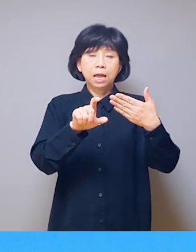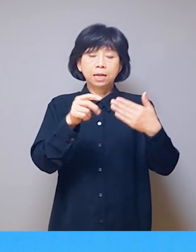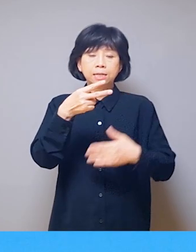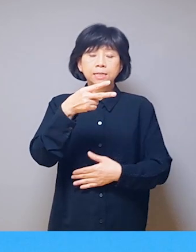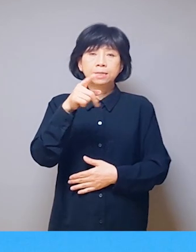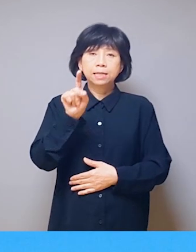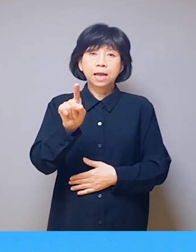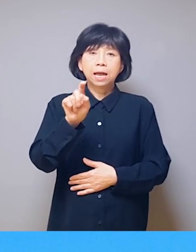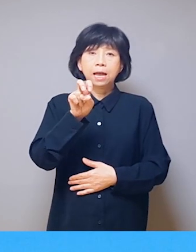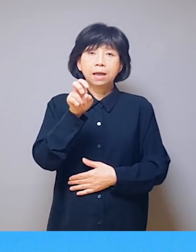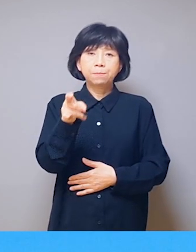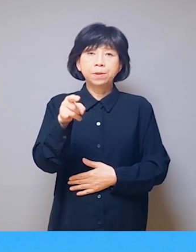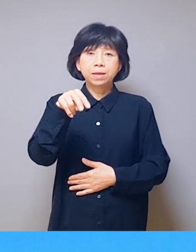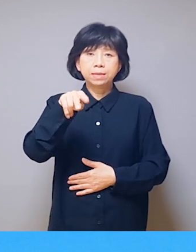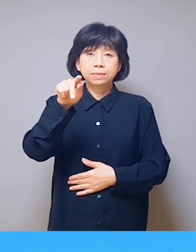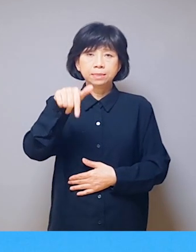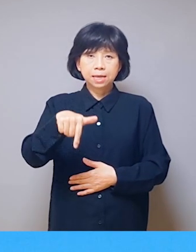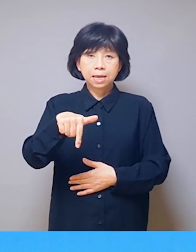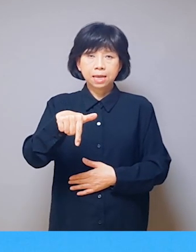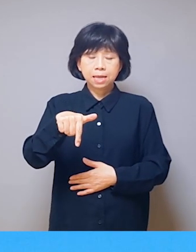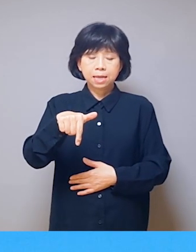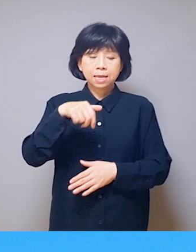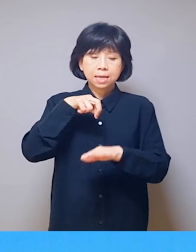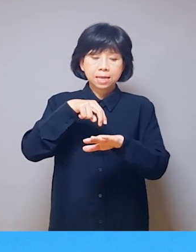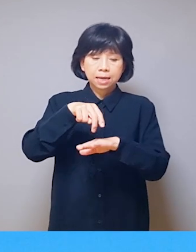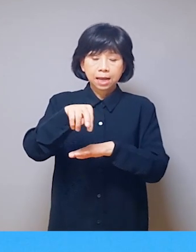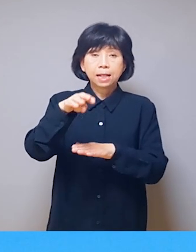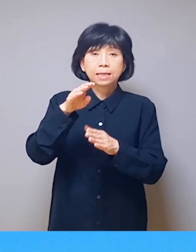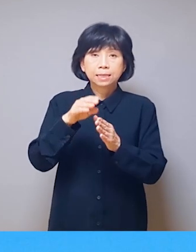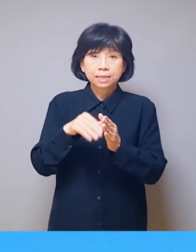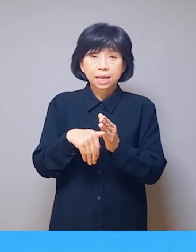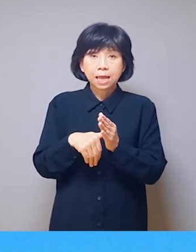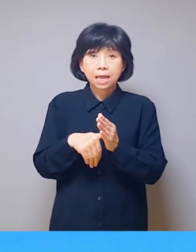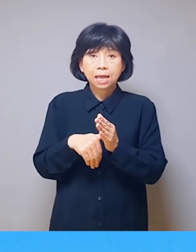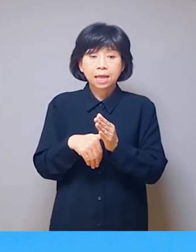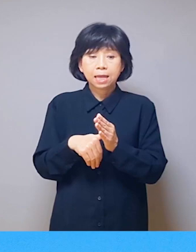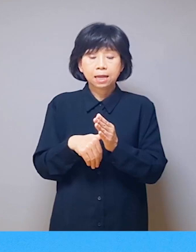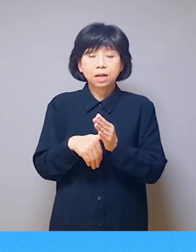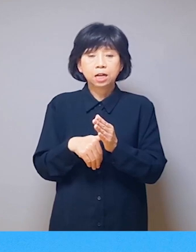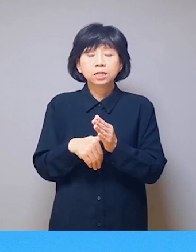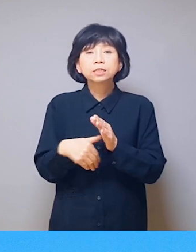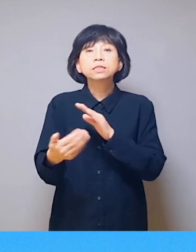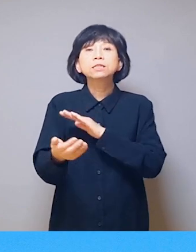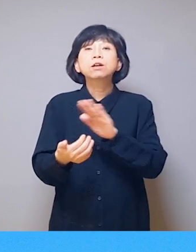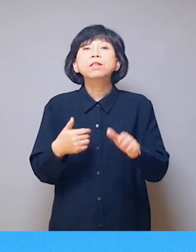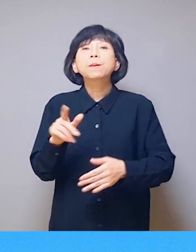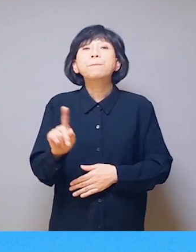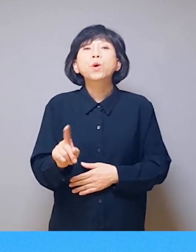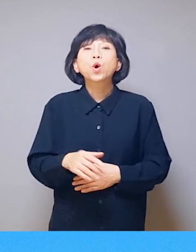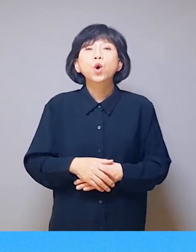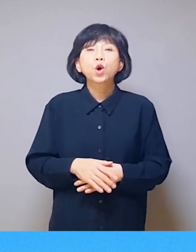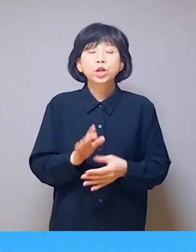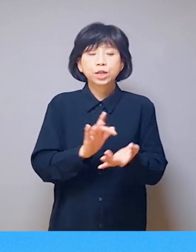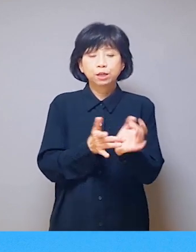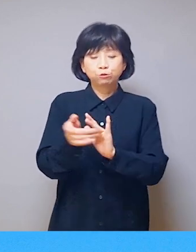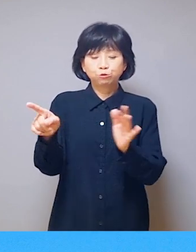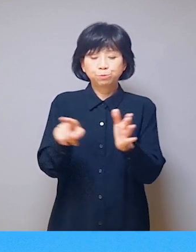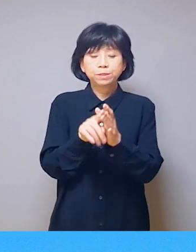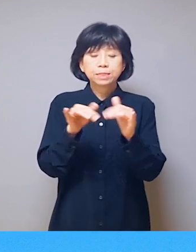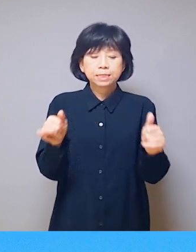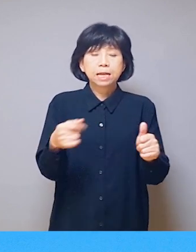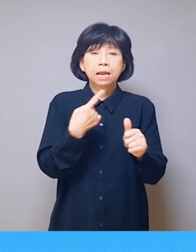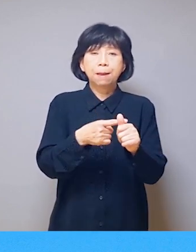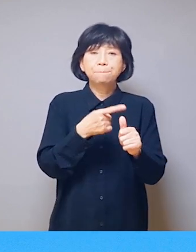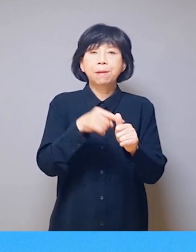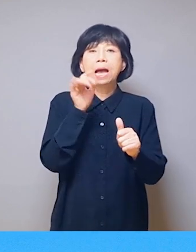길 위에서 예수를 만나기 전에 오히려 예수님을 믿는 사람들을 박해하고 핍박했어요. 근데 이때 예수 그리스도를